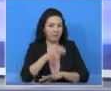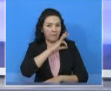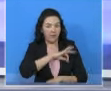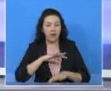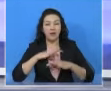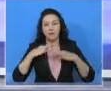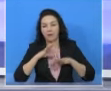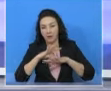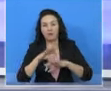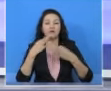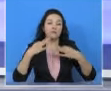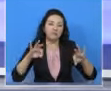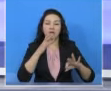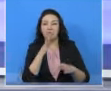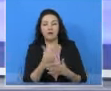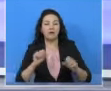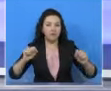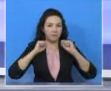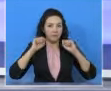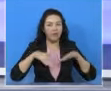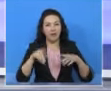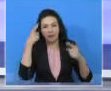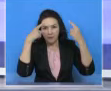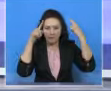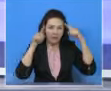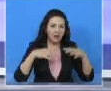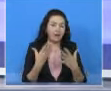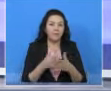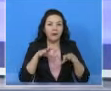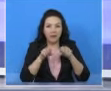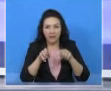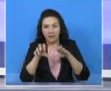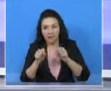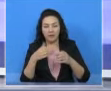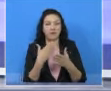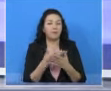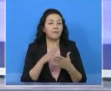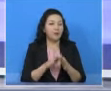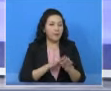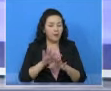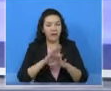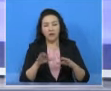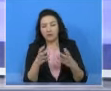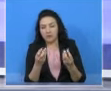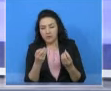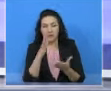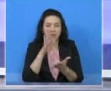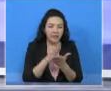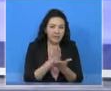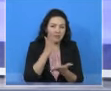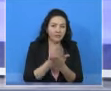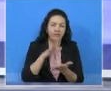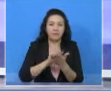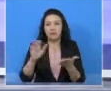проводят свободное время. Физкультура, рукоделие, творчество и даже массаж. Вот далеко не полный перечень занятий, которым